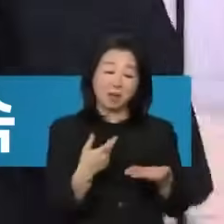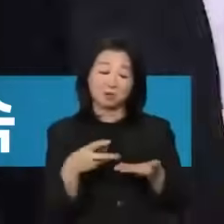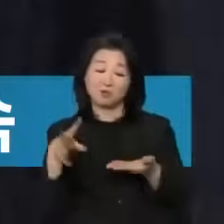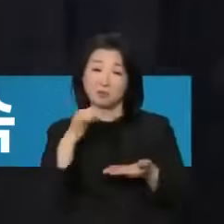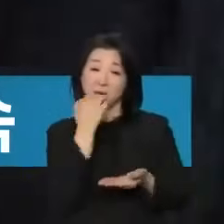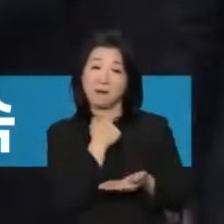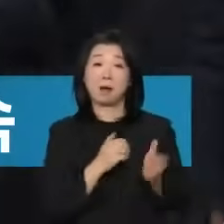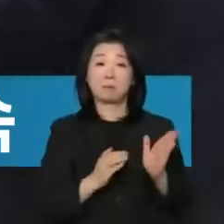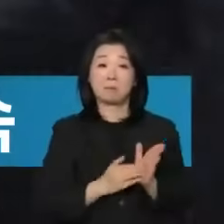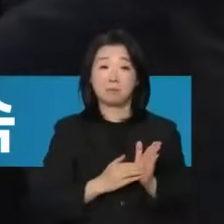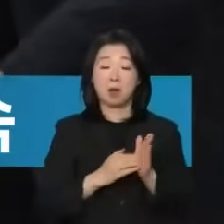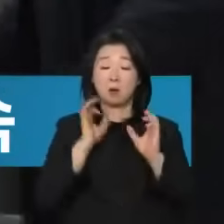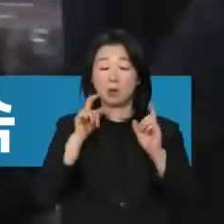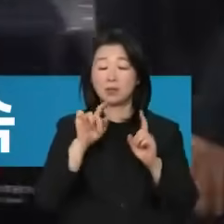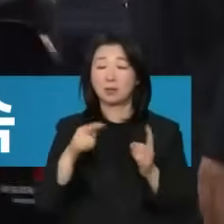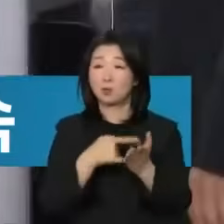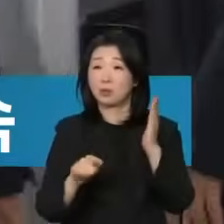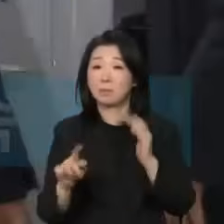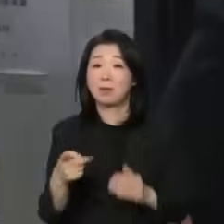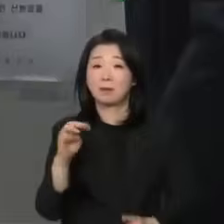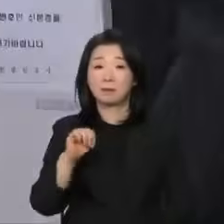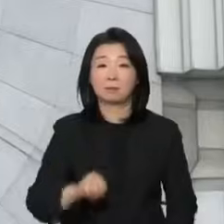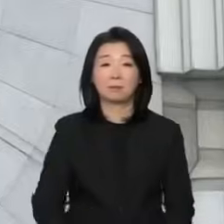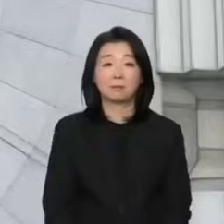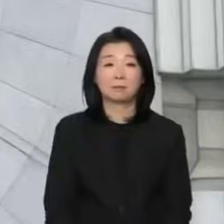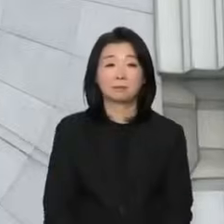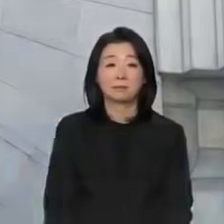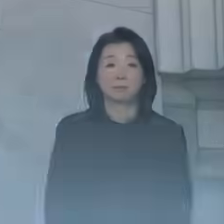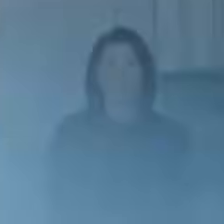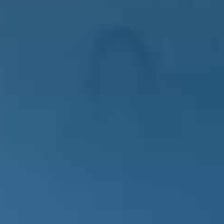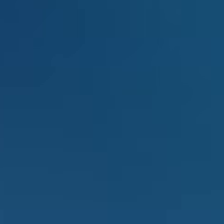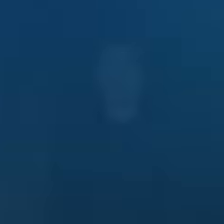등 회사에 100억 원대 손해를 끼친 혐의를 받고 있습니다.